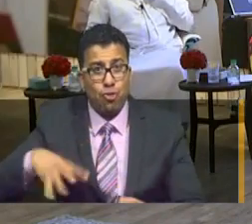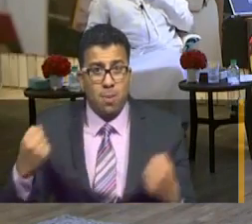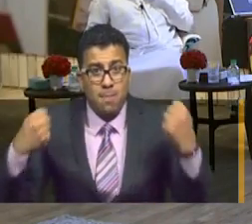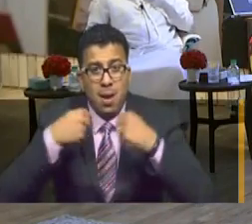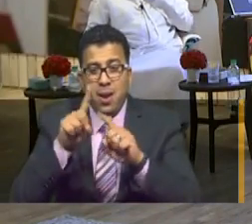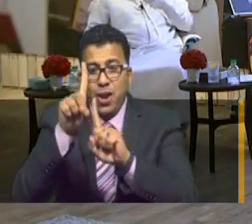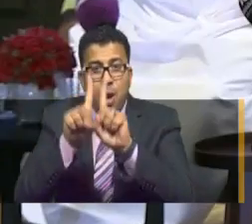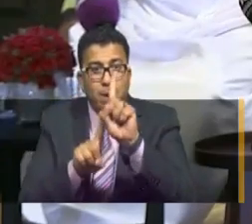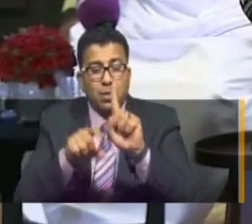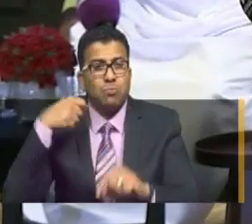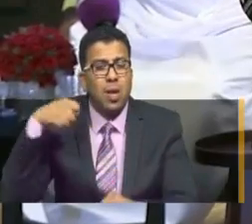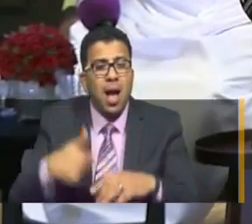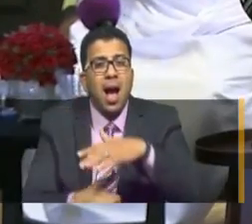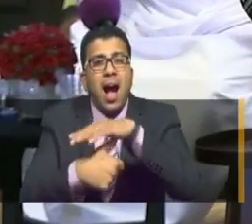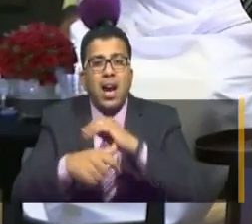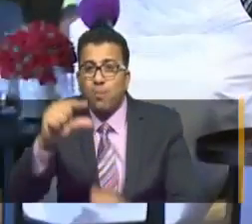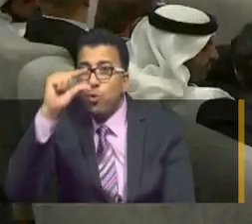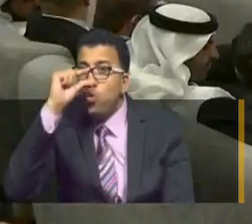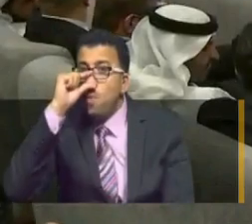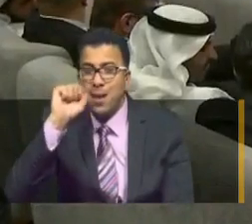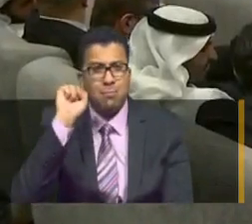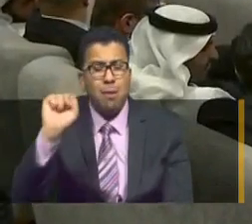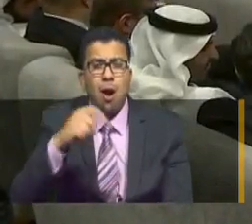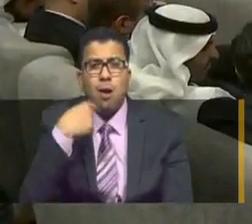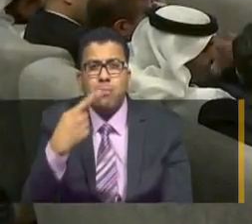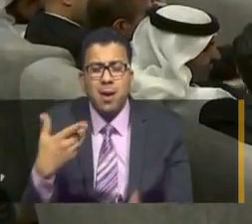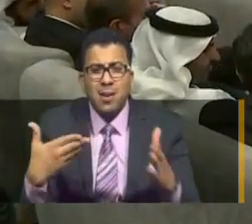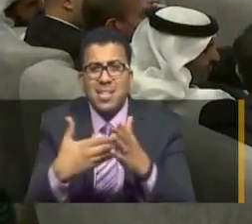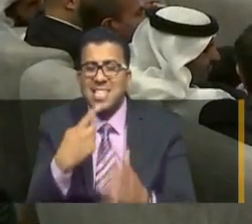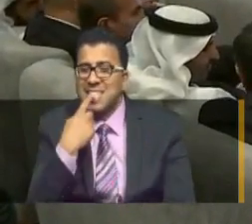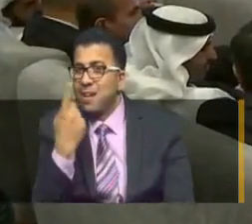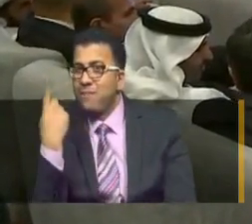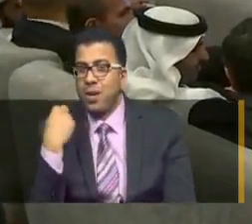نائب رئيس الدولة رئيس مجلس الوزراء حاكم دبي في نهاية العام الماضي.